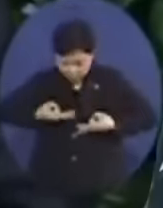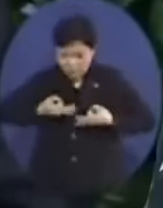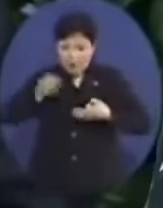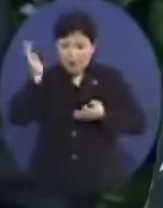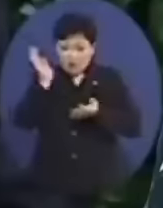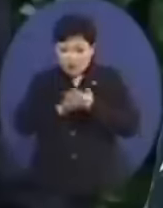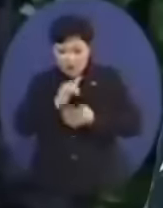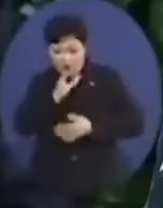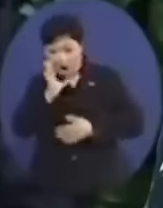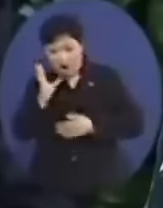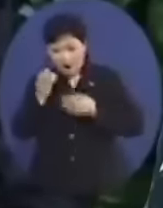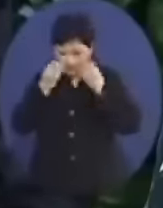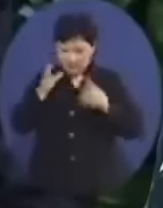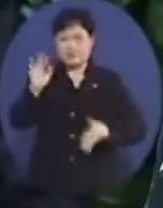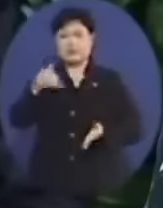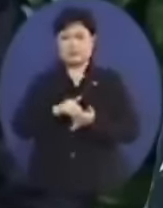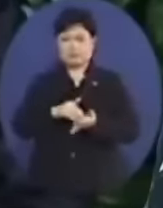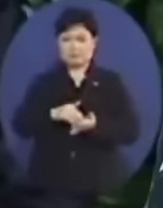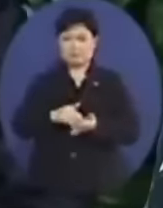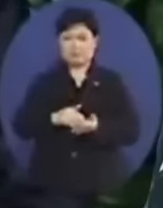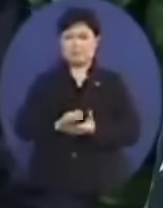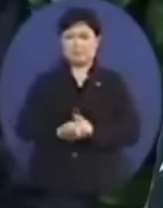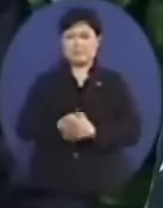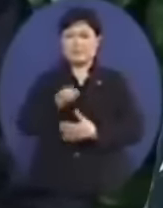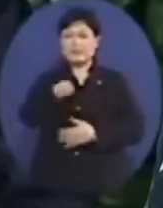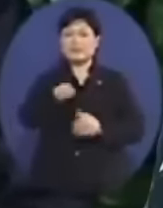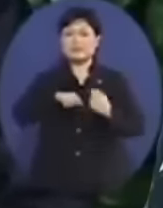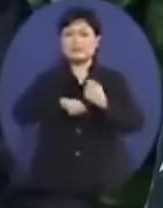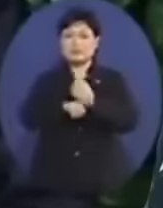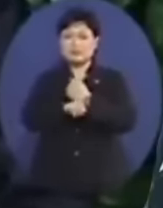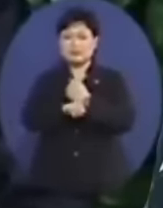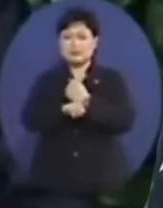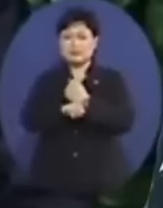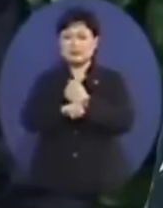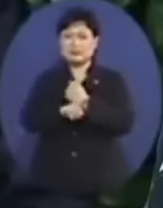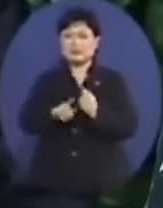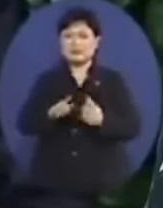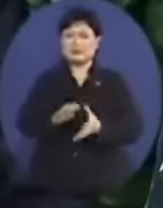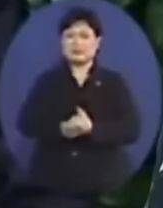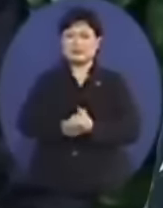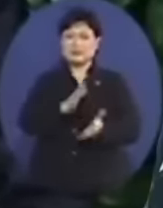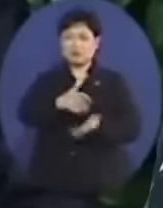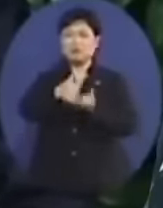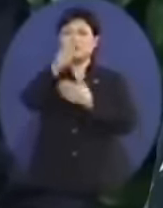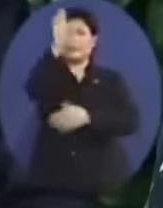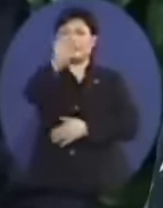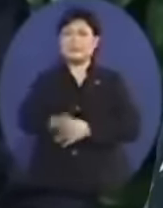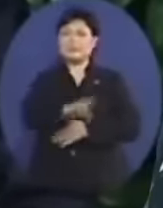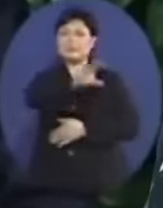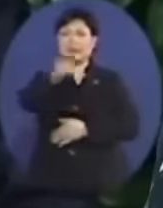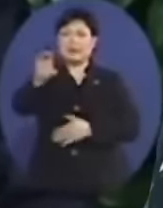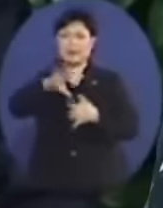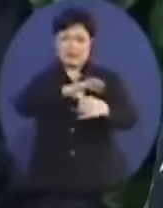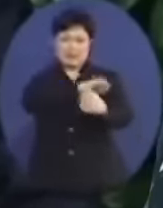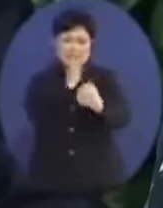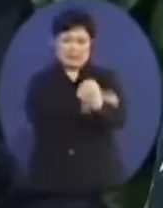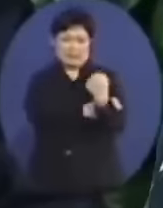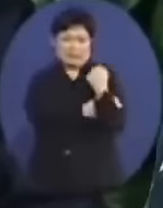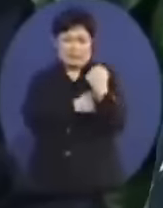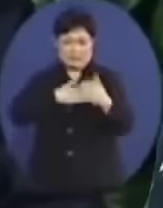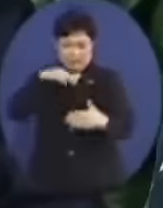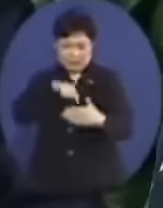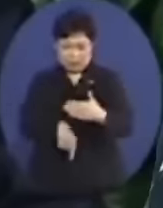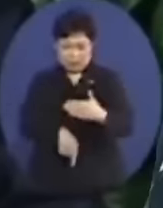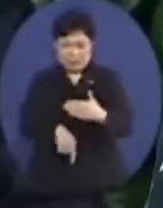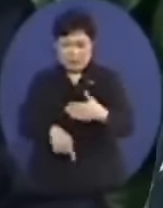되었다 아멘 이것은 주님의 십자가의 능력이 내 속에